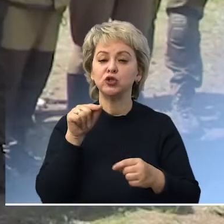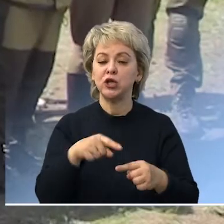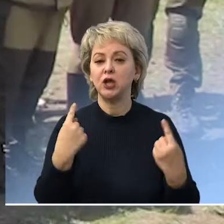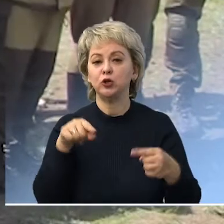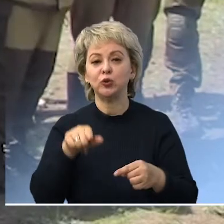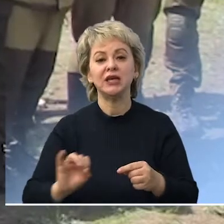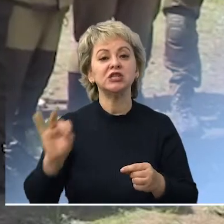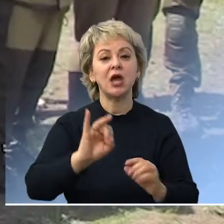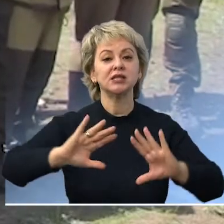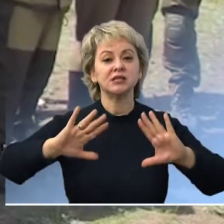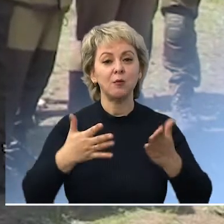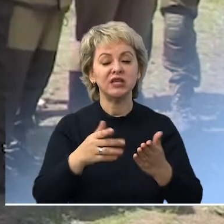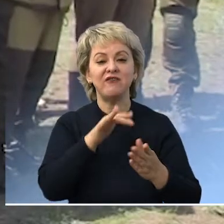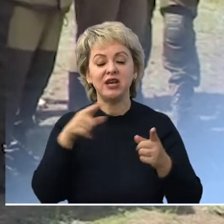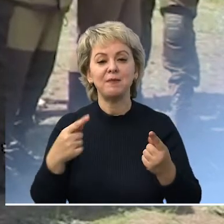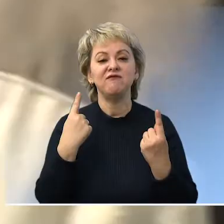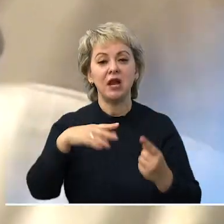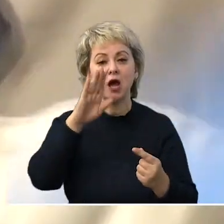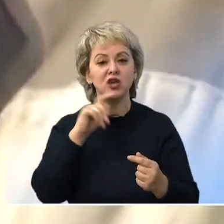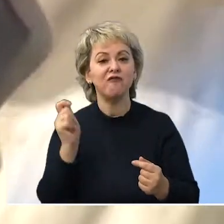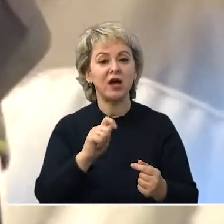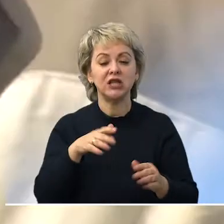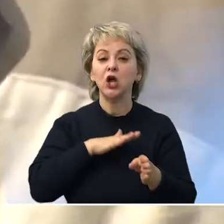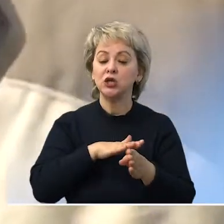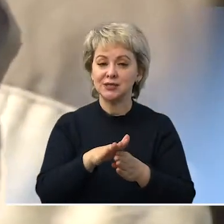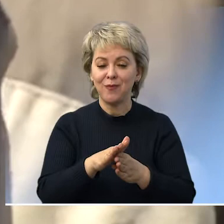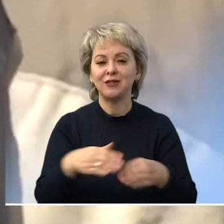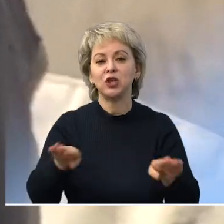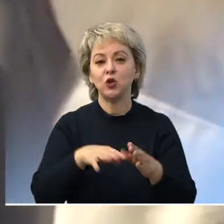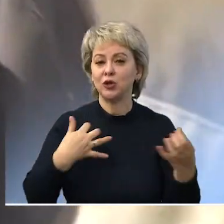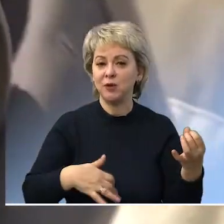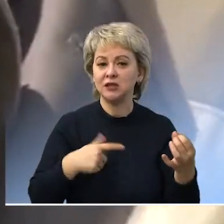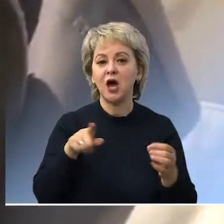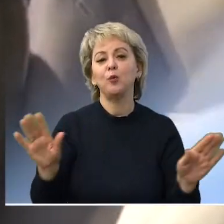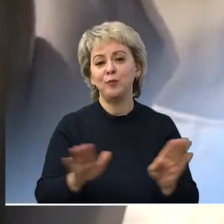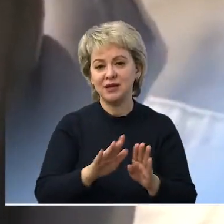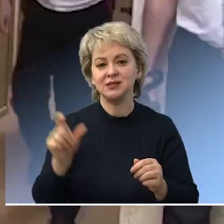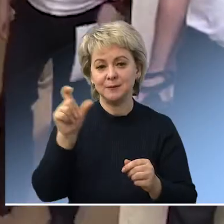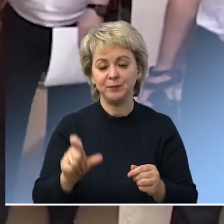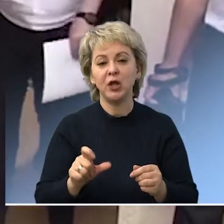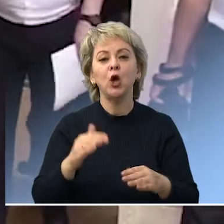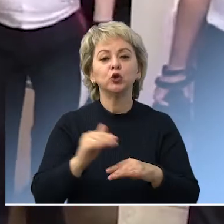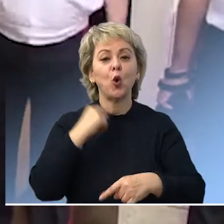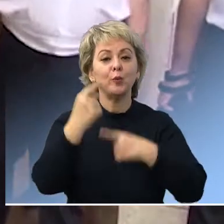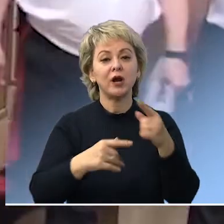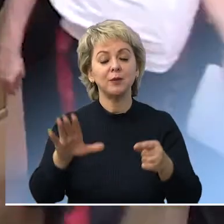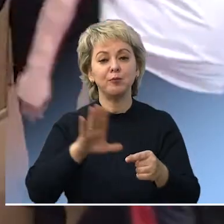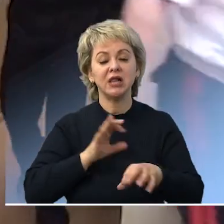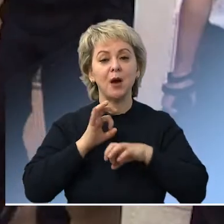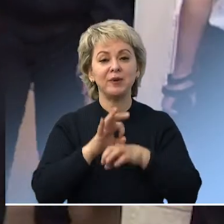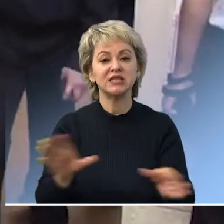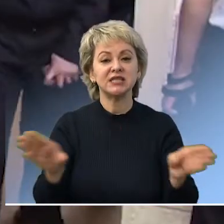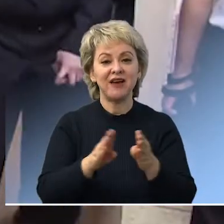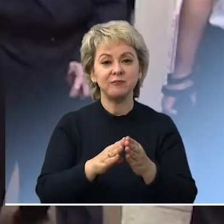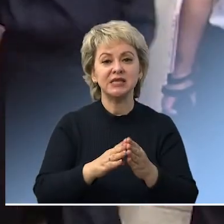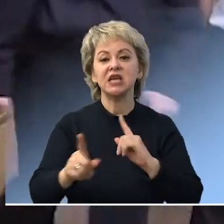те или иные исторические события периода Великой Отечественной войны, исполняют под гитару песни военных лет. Доброй традицией стало